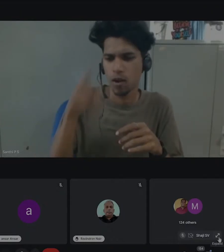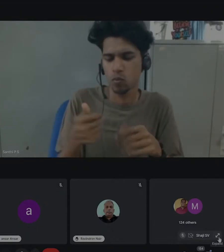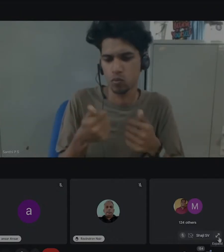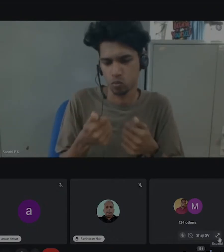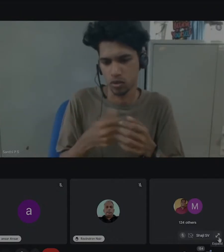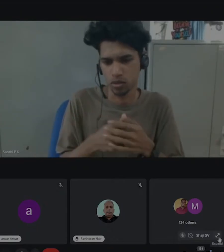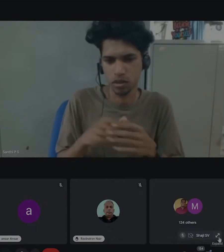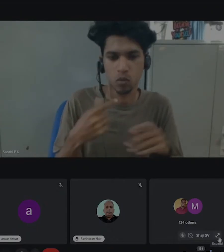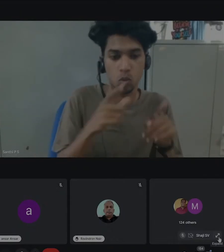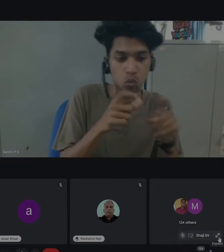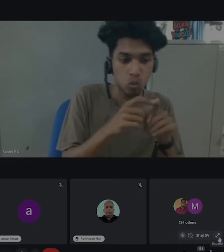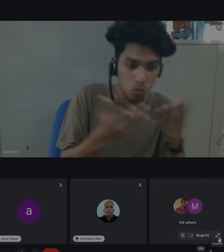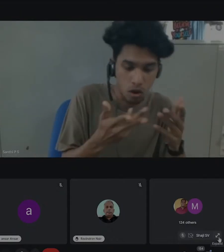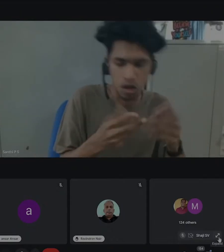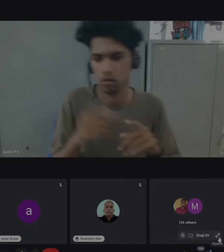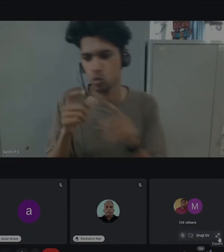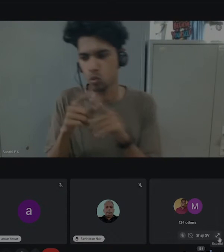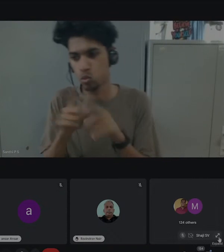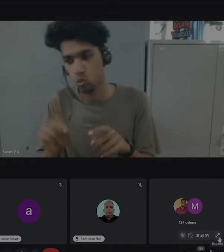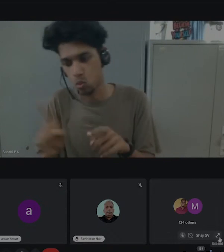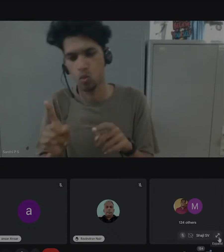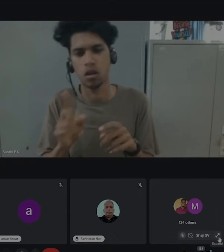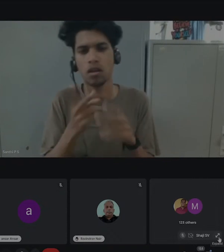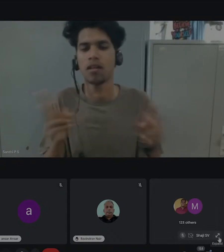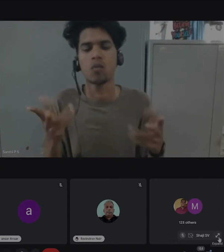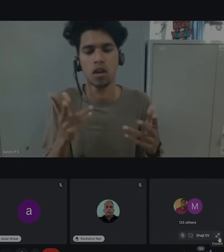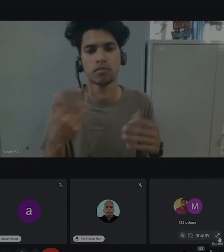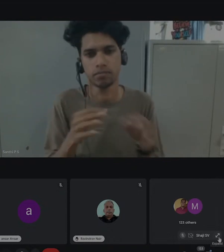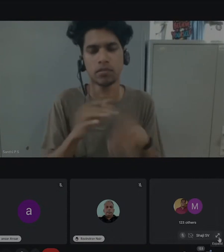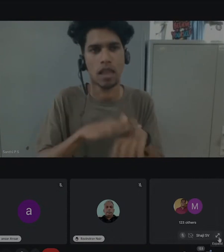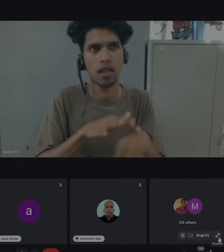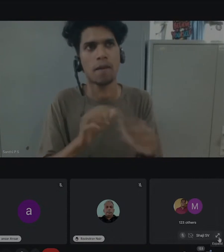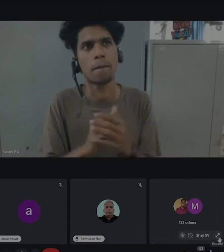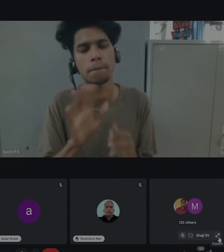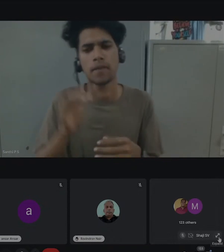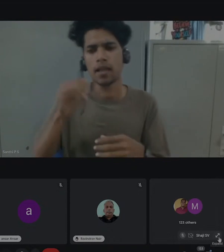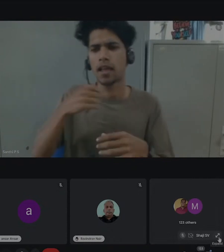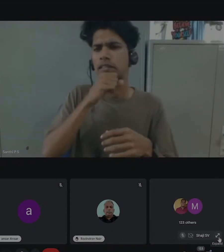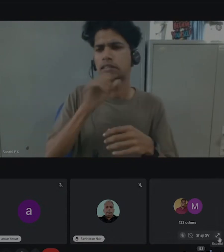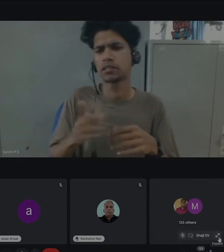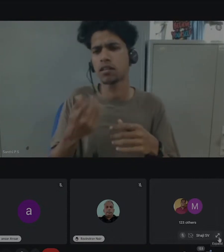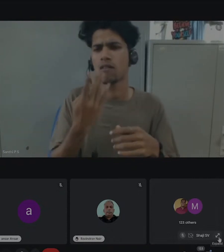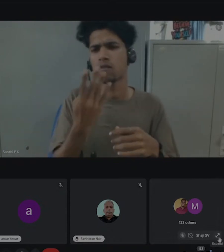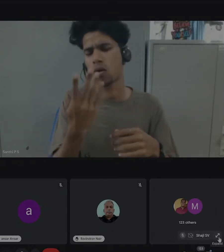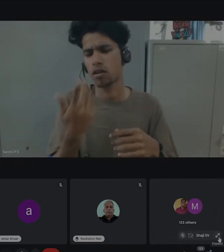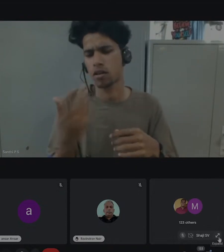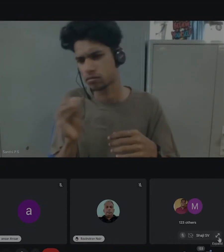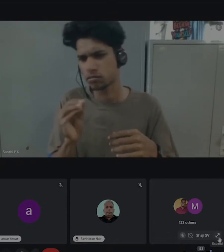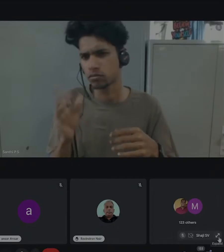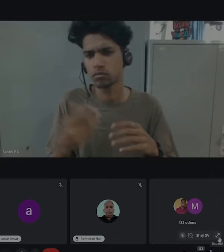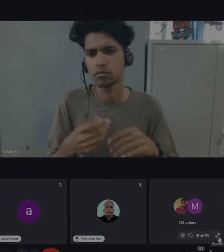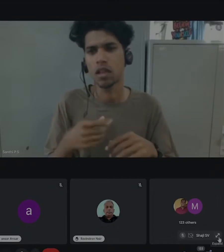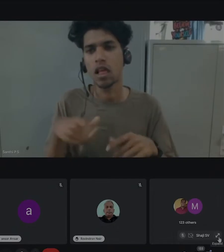ചെയ്യാം, എന്ത് ചെയ്തുകൂടാ എന്നുള്ളത്. കാര്യം ഇപ്പൊ നമ്മൾ ചെറിയ കുട്ടികളെ കൊണ്ടുവരുമ്പോൾ ഒരു 4 വയസ്സൊക്കെ പ്രായത്തിൽ ലാംഗ്വേജ് ഡിലേ